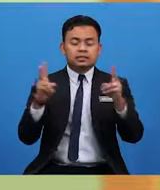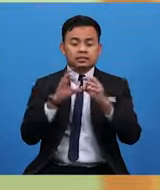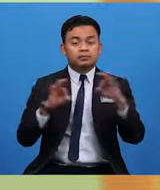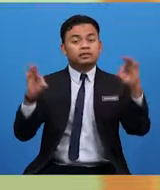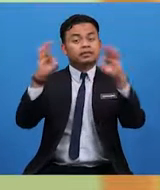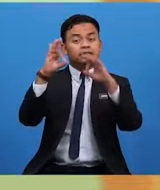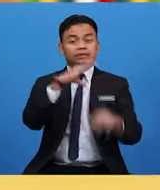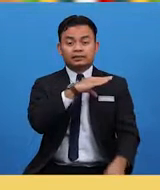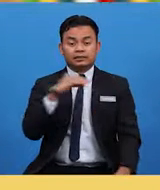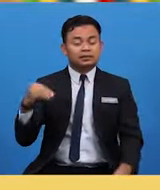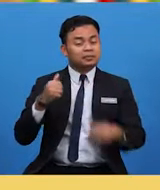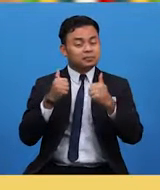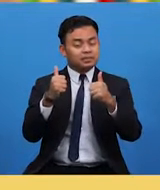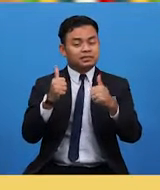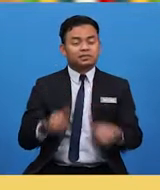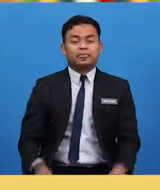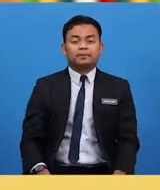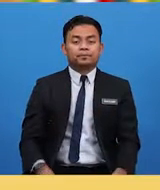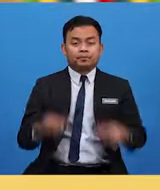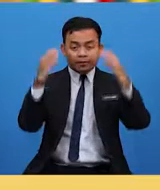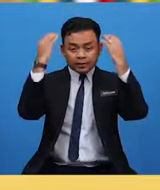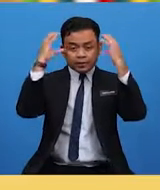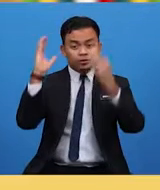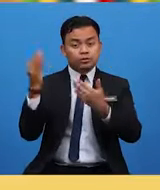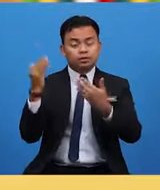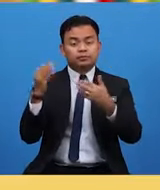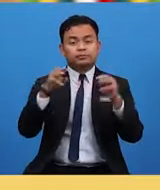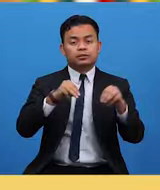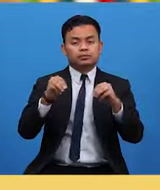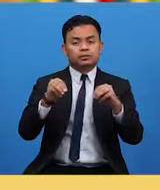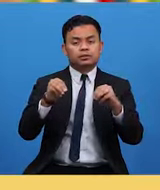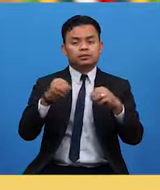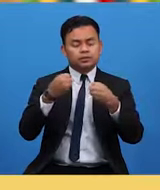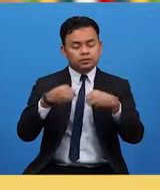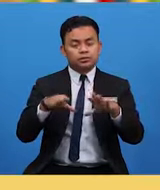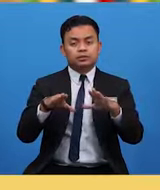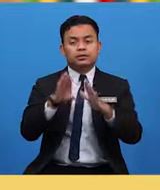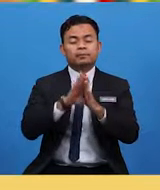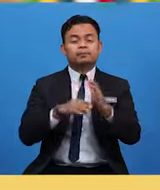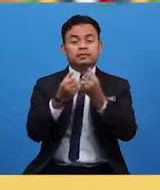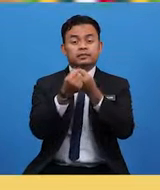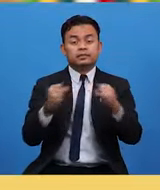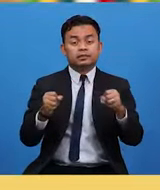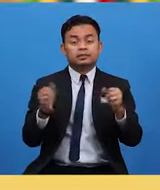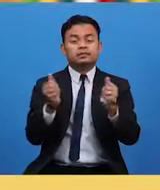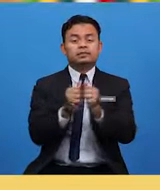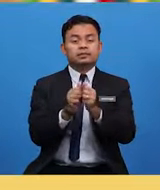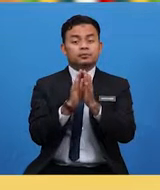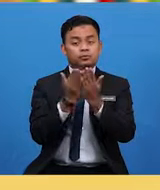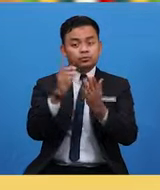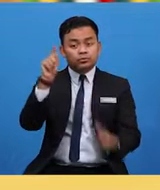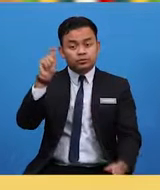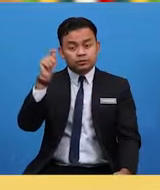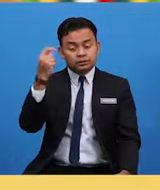menarik Cikgu harap murid-murid sudah bersedia dengan buku teks buku